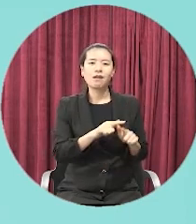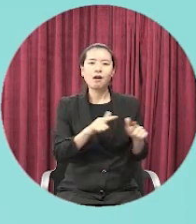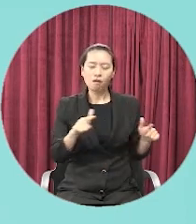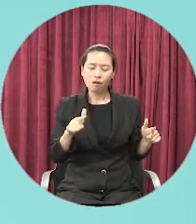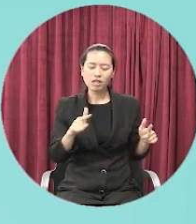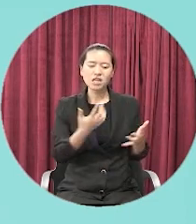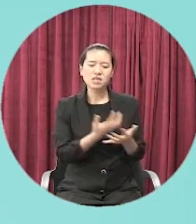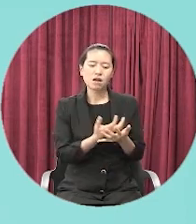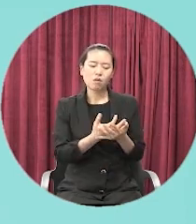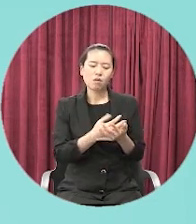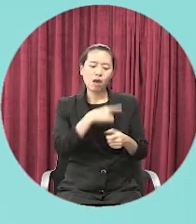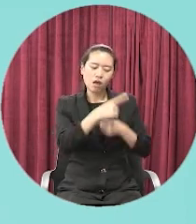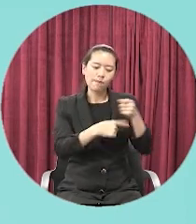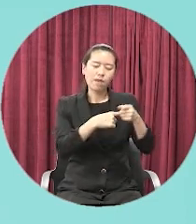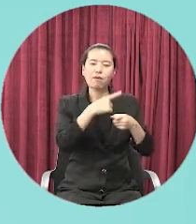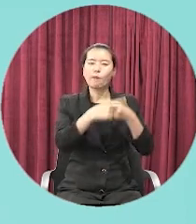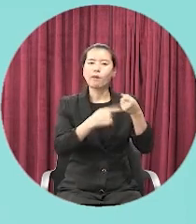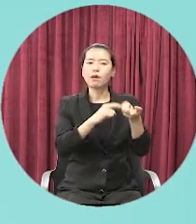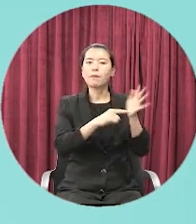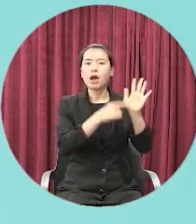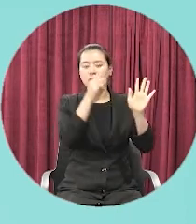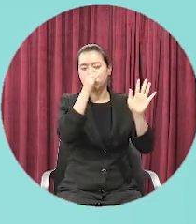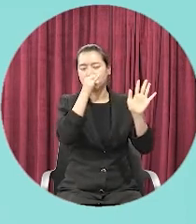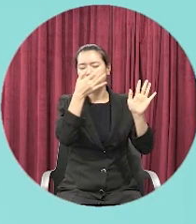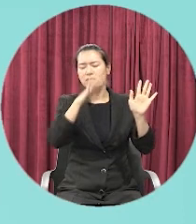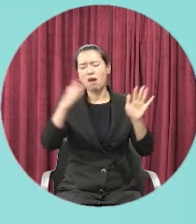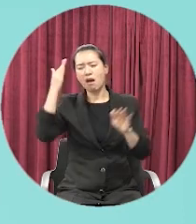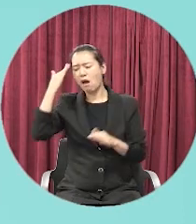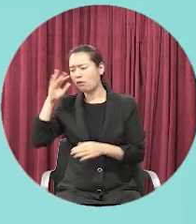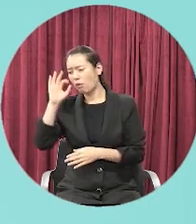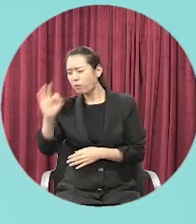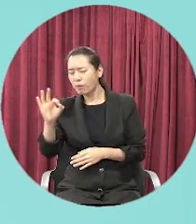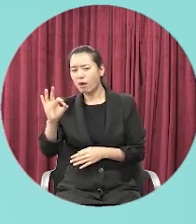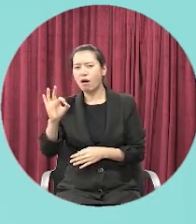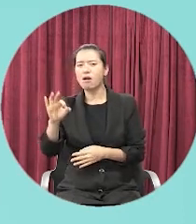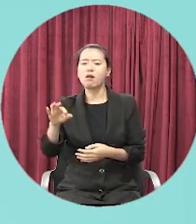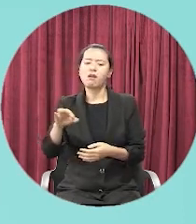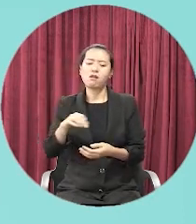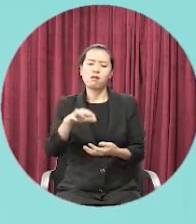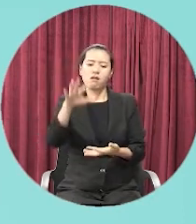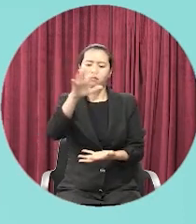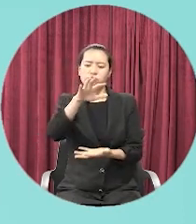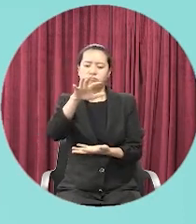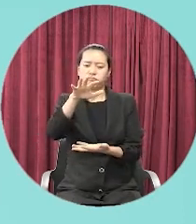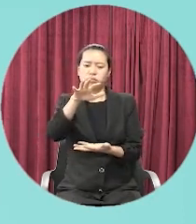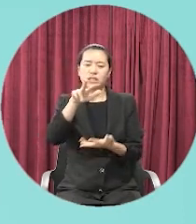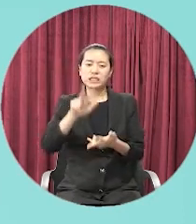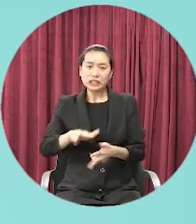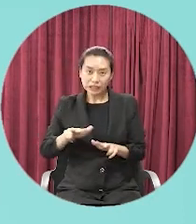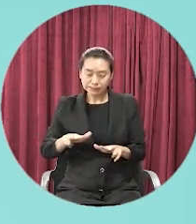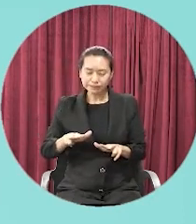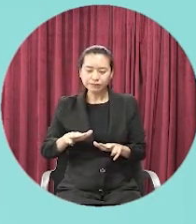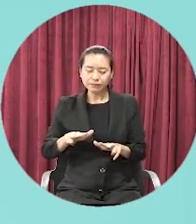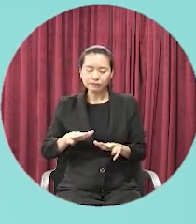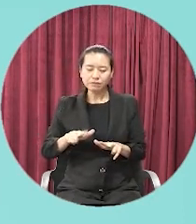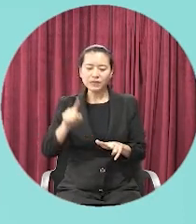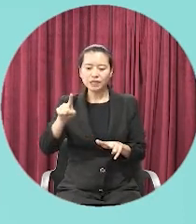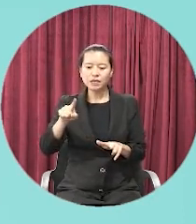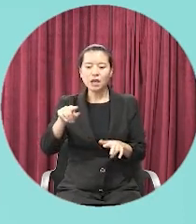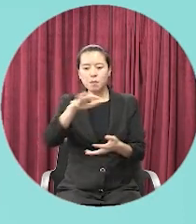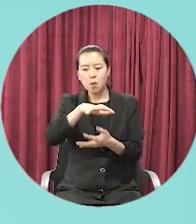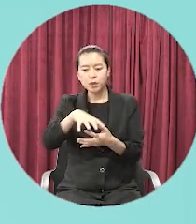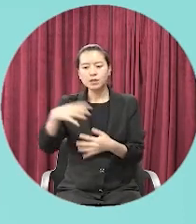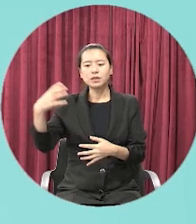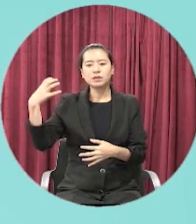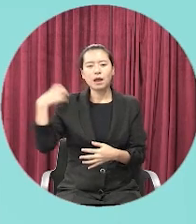매년 되는데 저희 우리의 따라 같은 경우에는 제 그런 데이터를 구축하는 기관 자체 돕고 시스템 도 없다